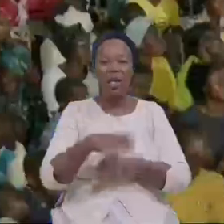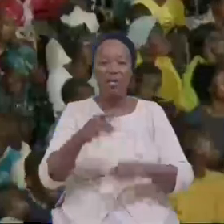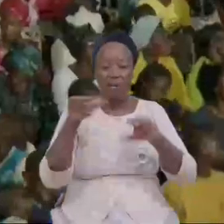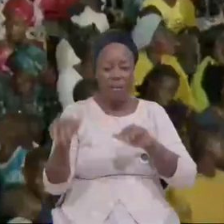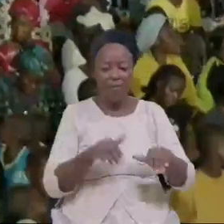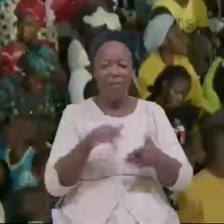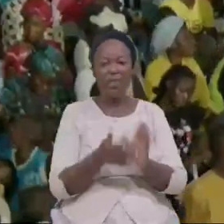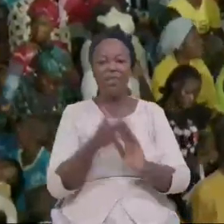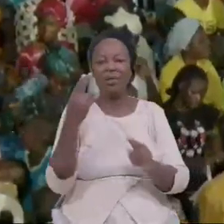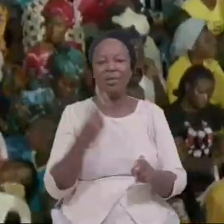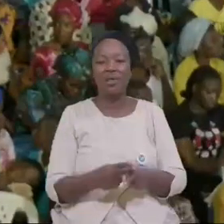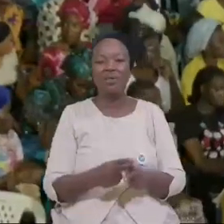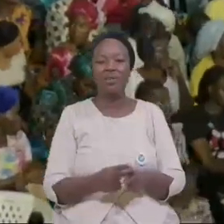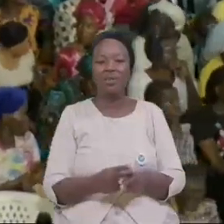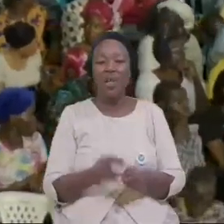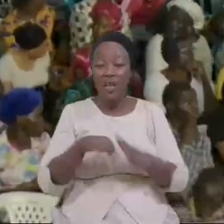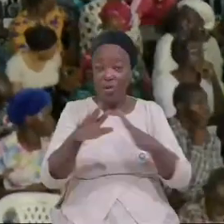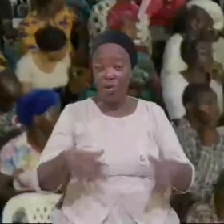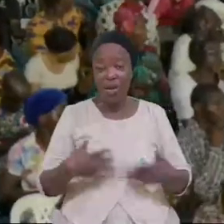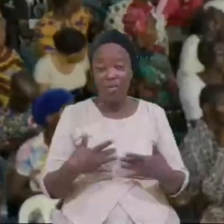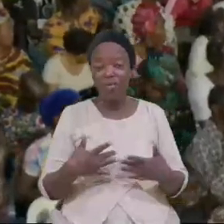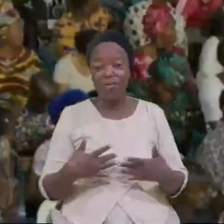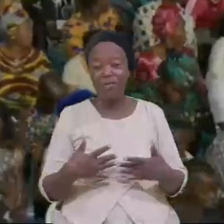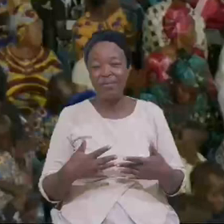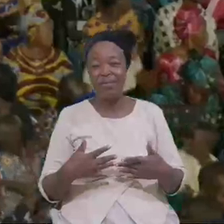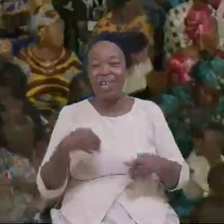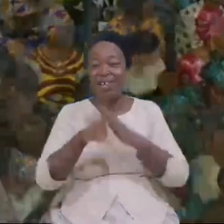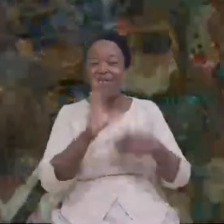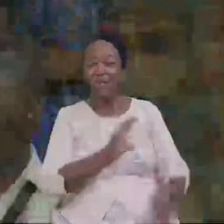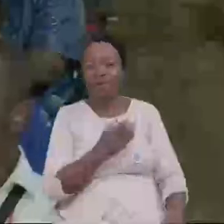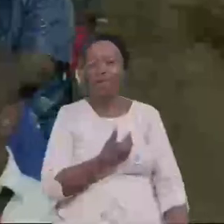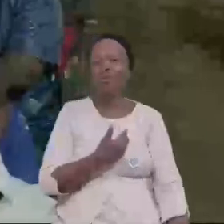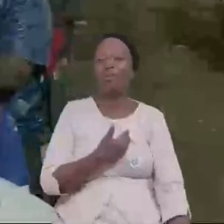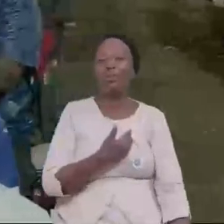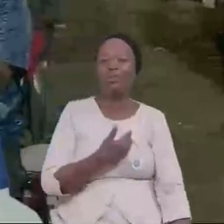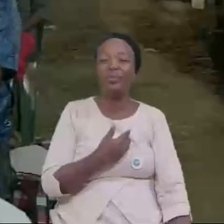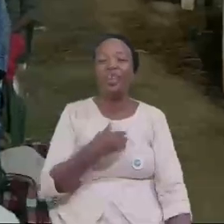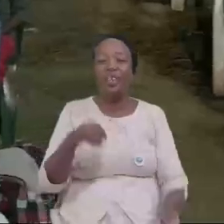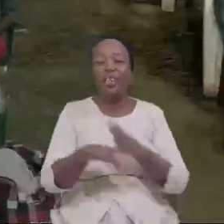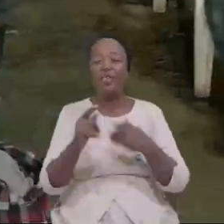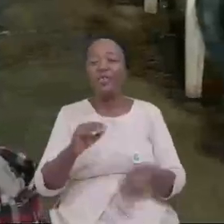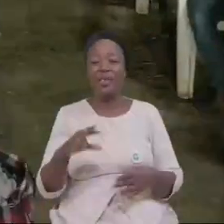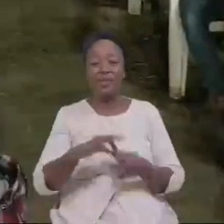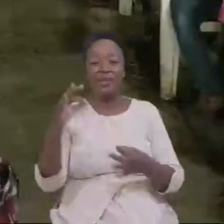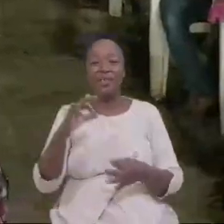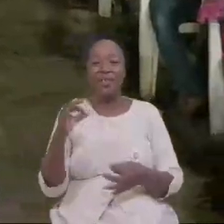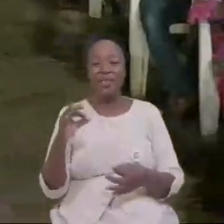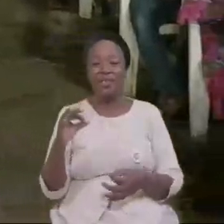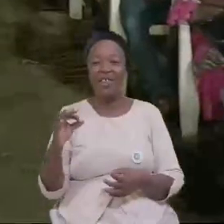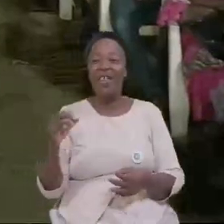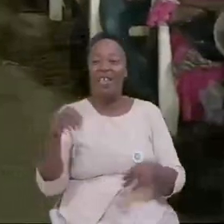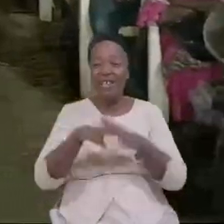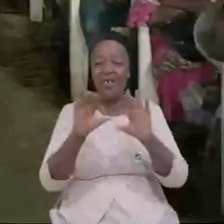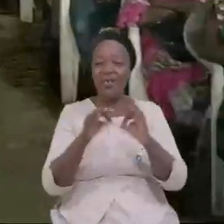l'accomplissement. Dans ta vie, dans ton âme, dans ton esprit, dans ta